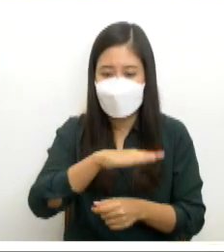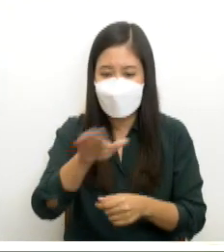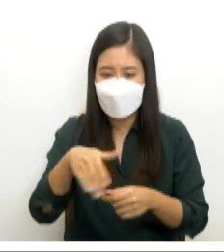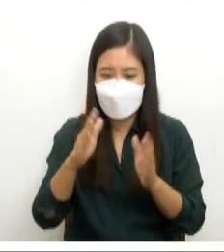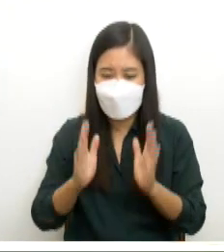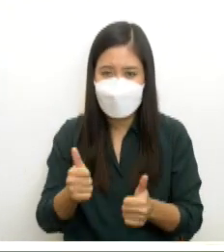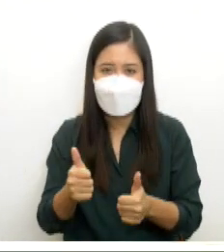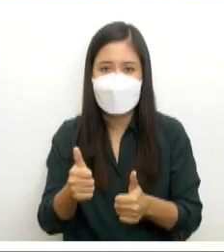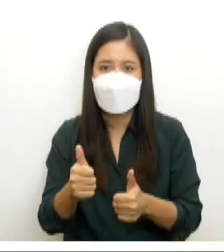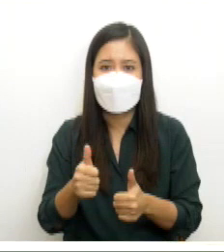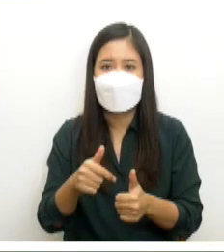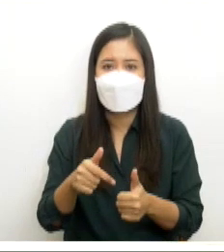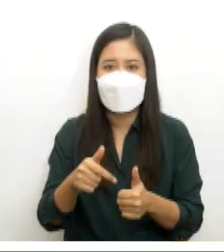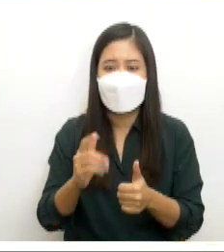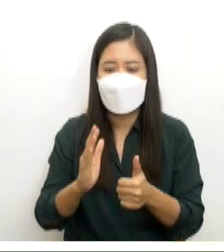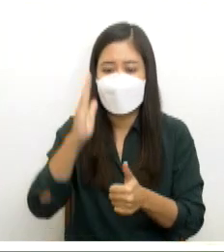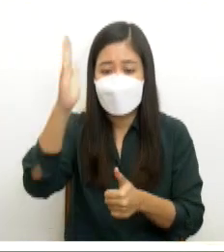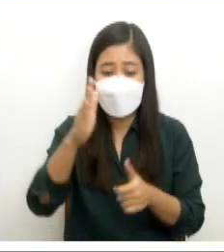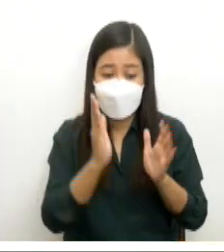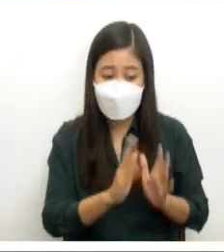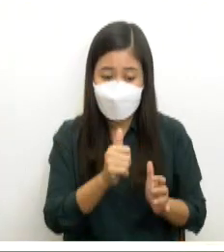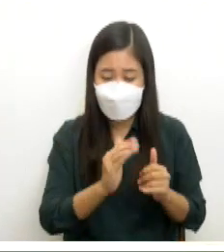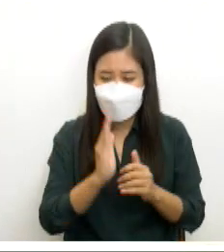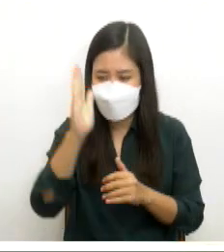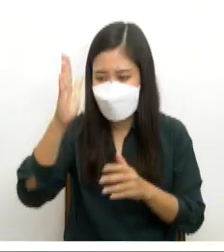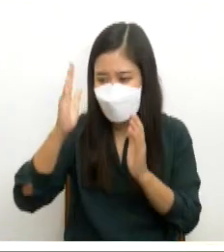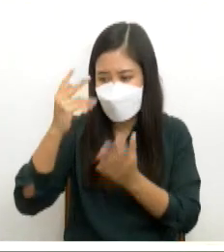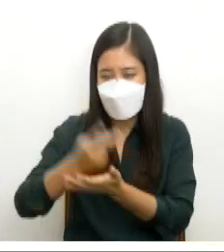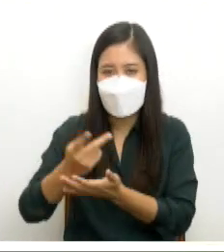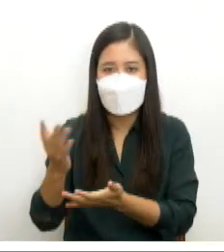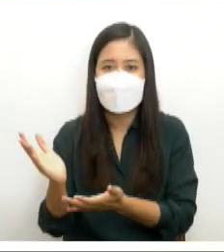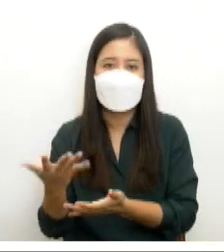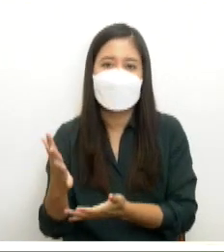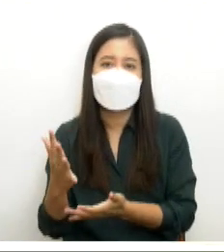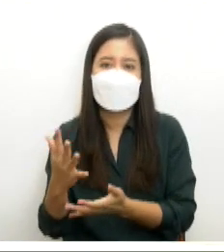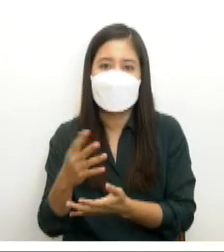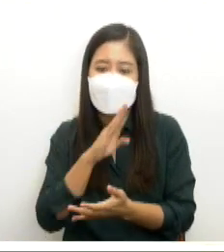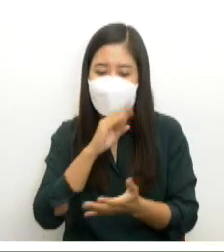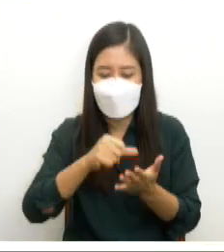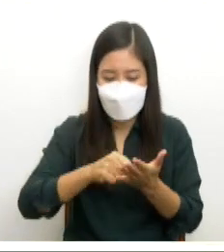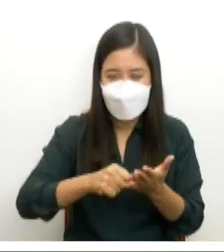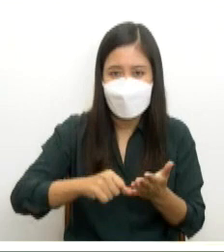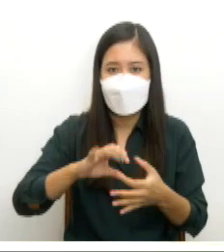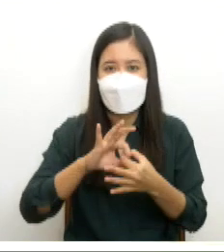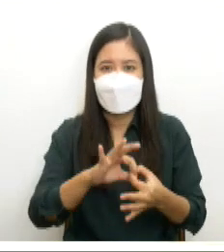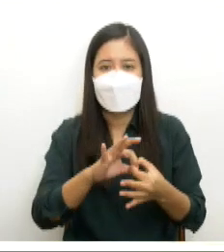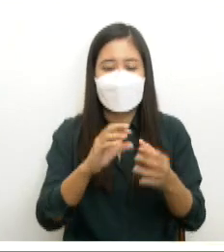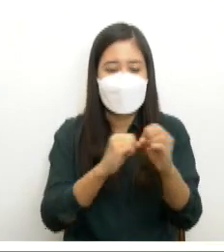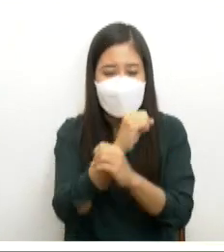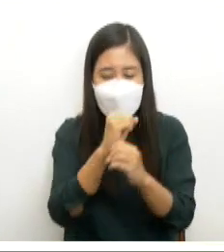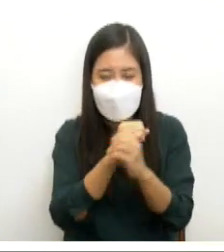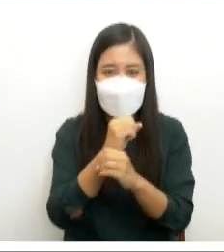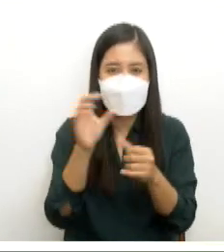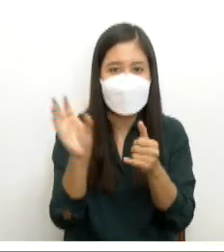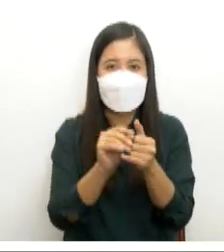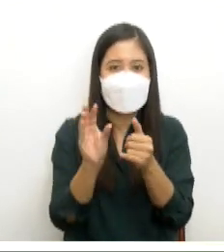ยเขาไม่มีทางที่จะไปเป็นคนเก่งในการเรียนได้ถ้าเขาติดยาเสพติดหรือไปข้องเกี่ยวกับอบายมุขทั้งหลาย